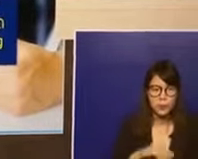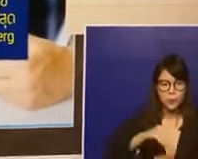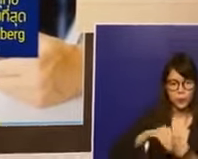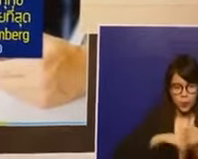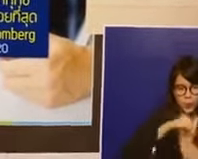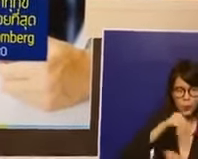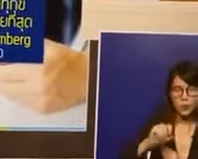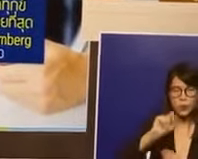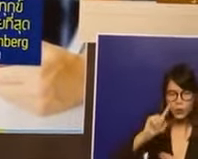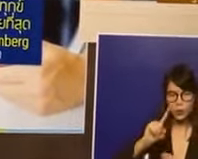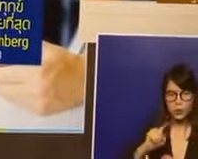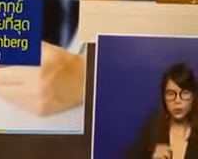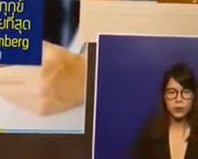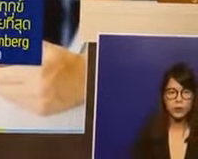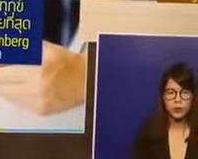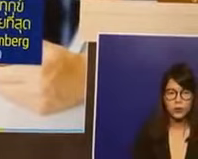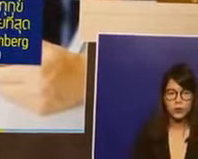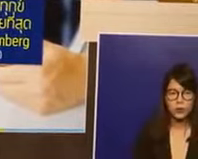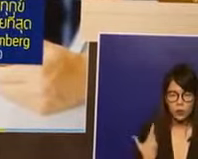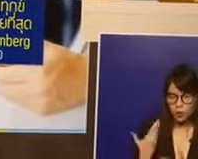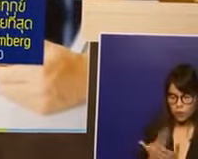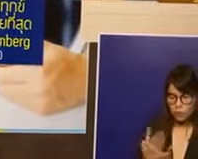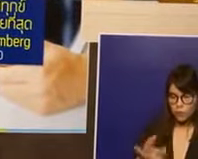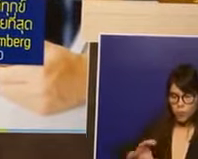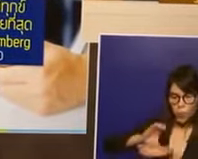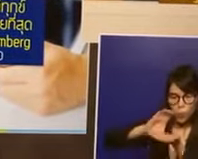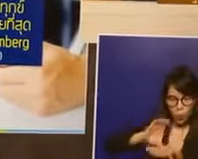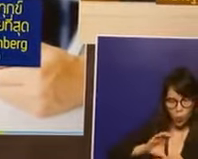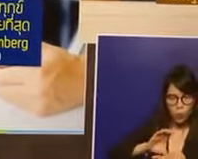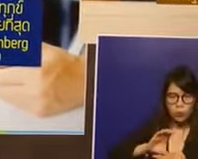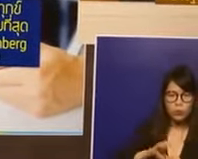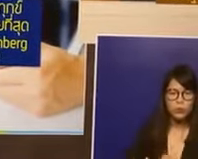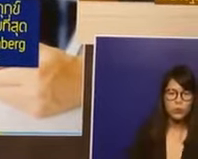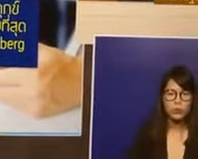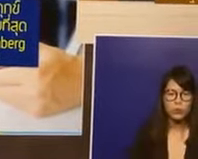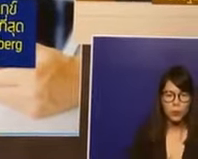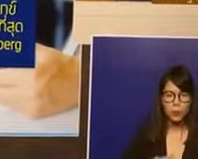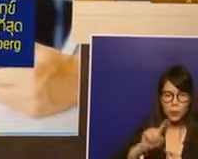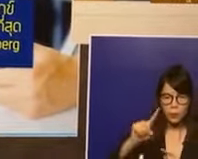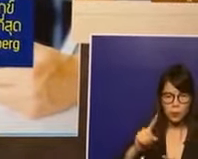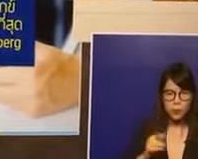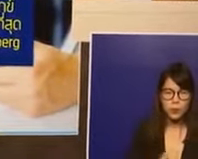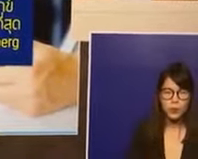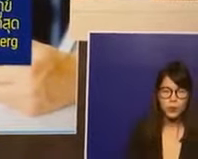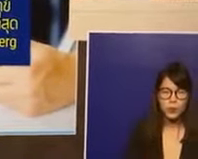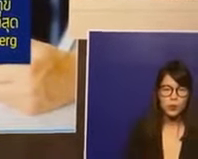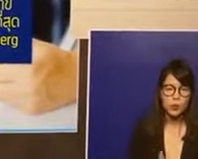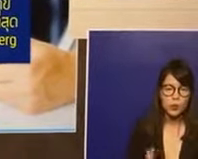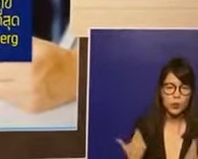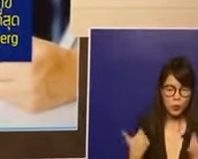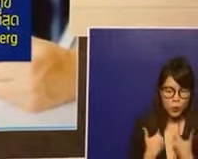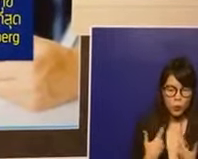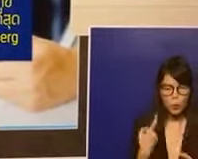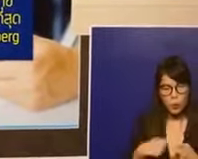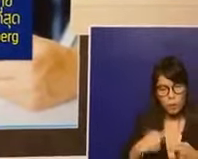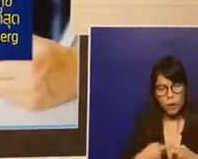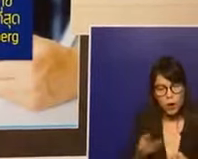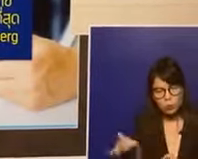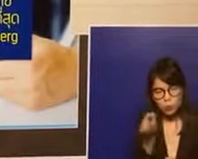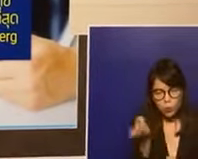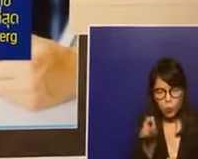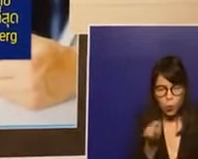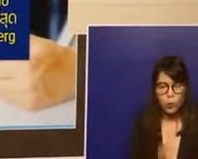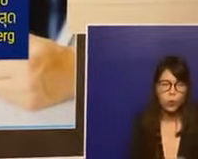ทศที่ดีที่สุดที่จะทำการลงทุน2020อันดับที่1ประเทศที่ทุกข์ทรมานน้อยที่สุด2020